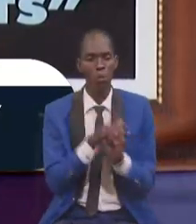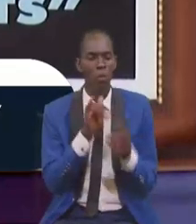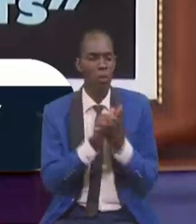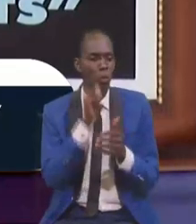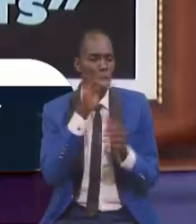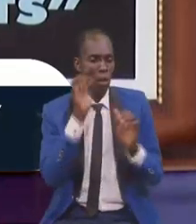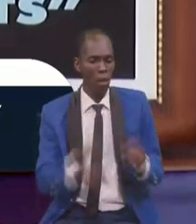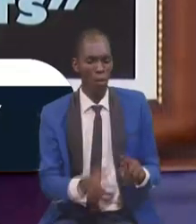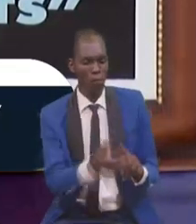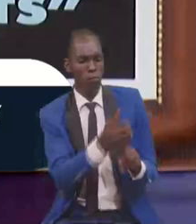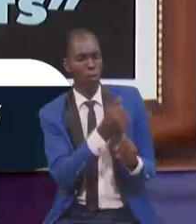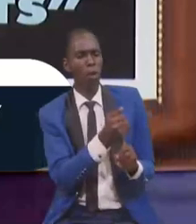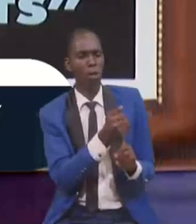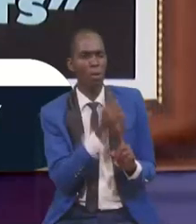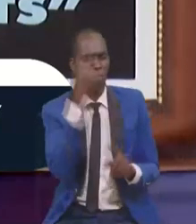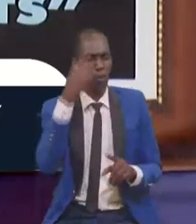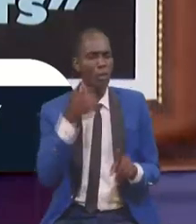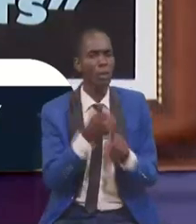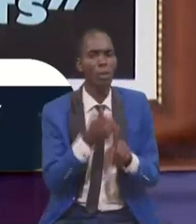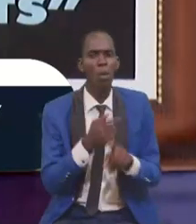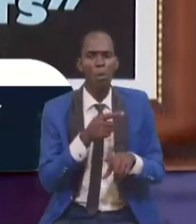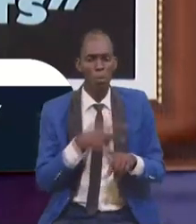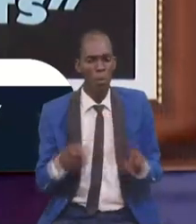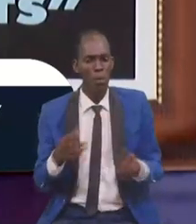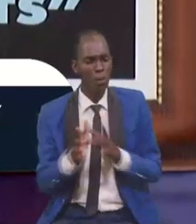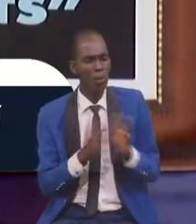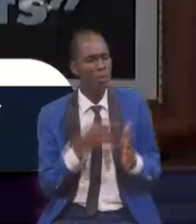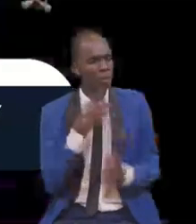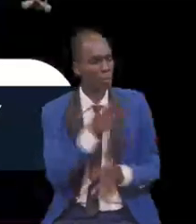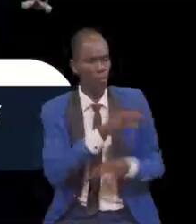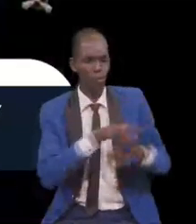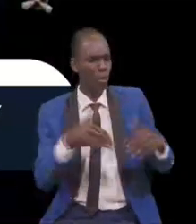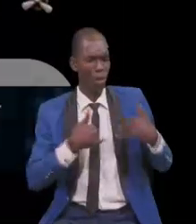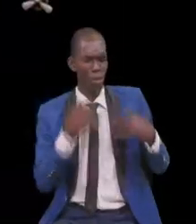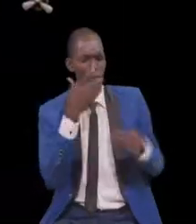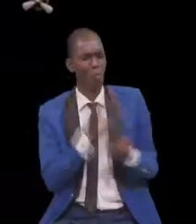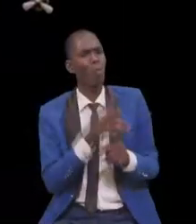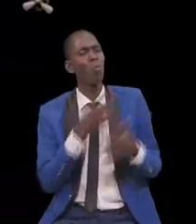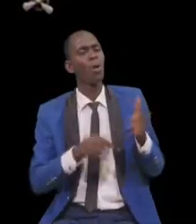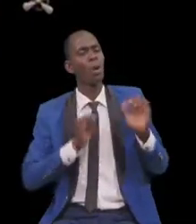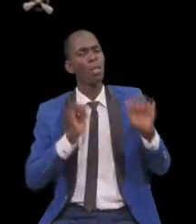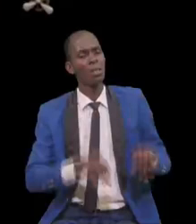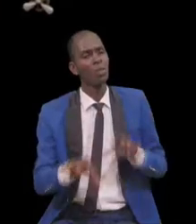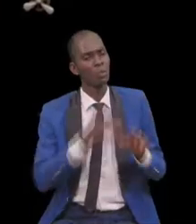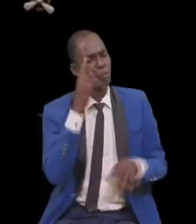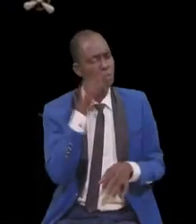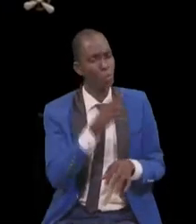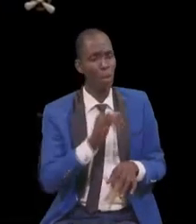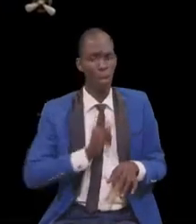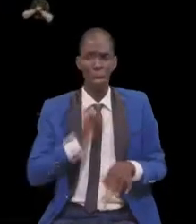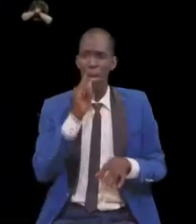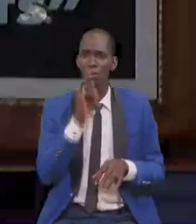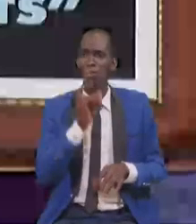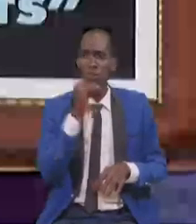A embrassé et Jésus a dit, tu n'as pas de problème, tu n'as pas de provision. Qu'est-ce que je peux te faire? Je suis envoyé